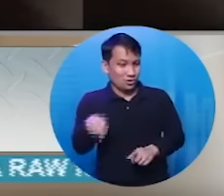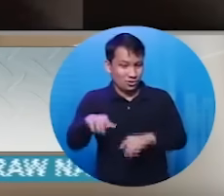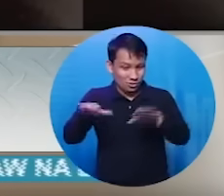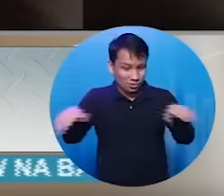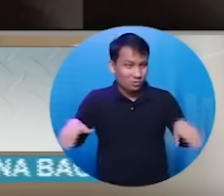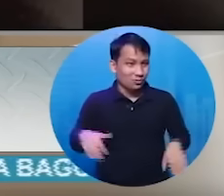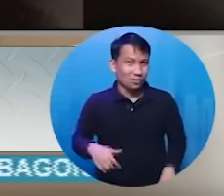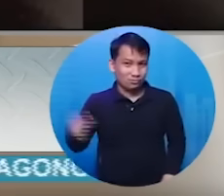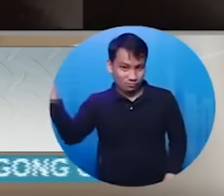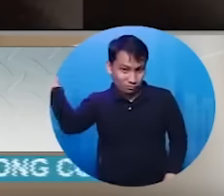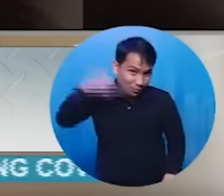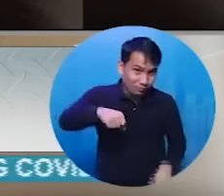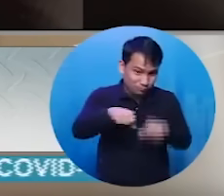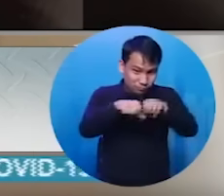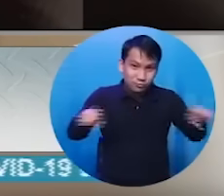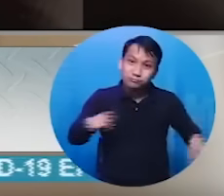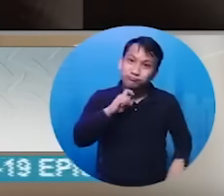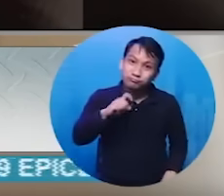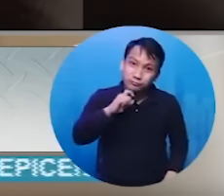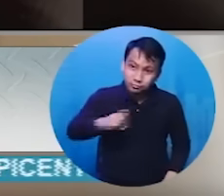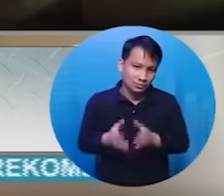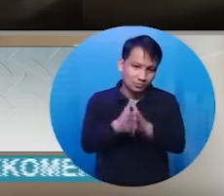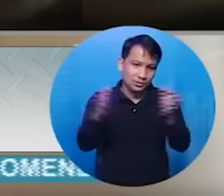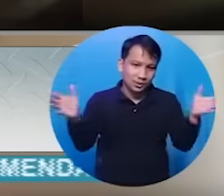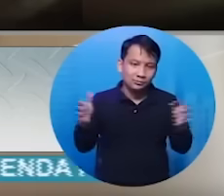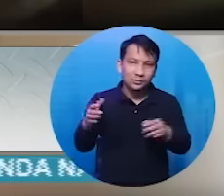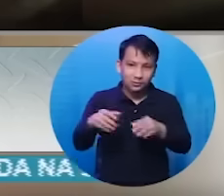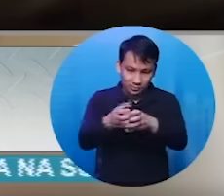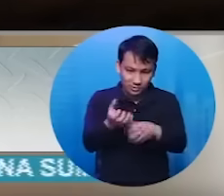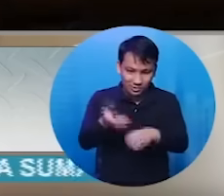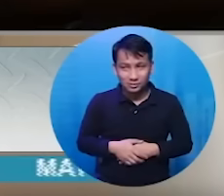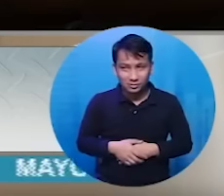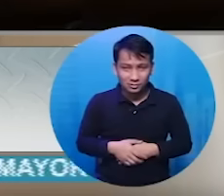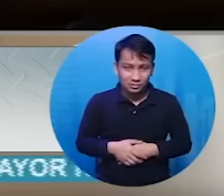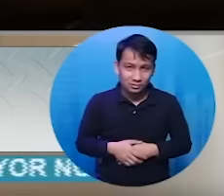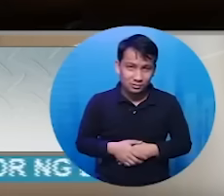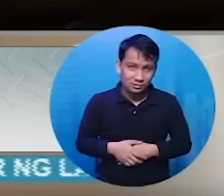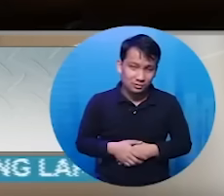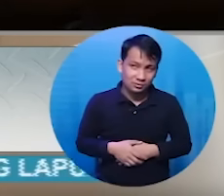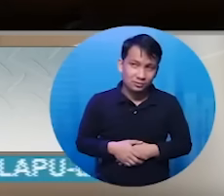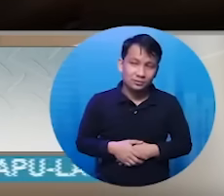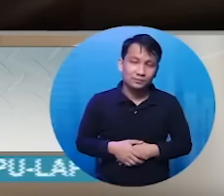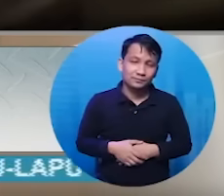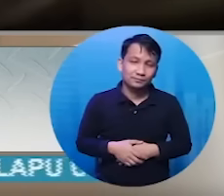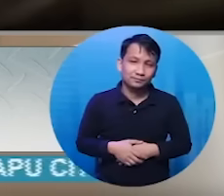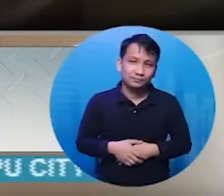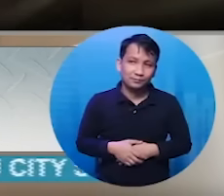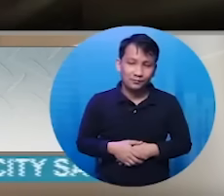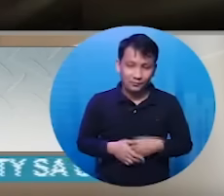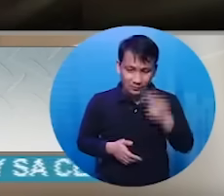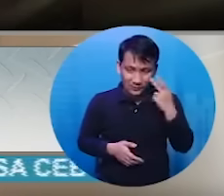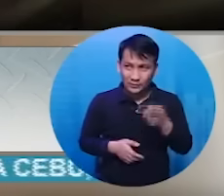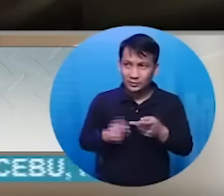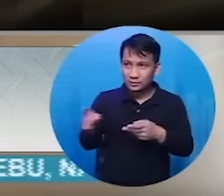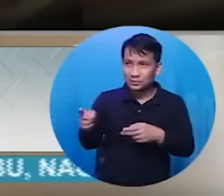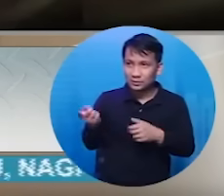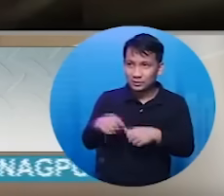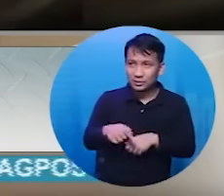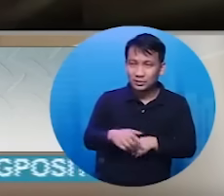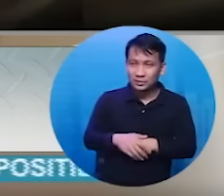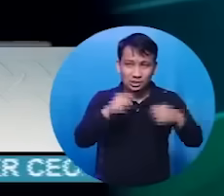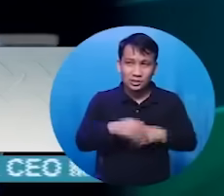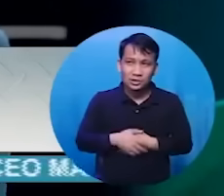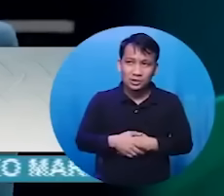natin? Hampasin mo ng bakal? Hampasin mo ng malalaking kahoy na matitigas? After na yun, nakita ko yung galo si Gerald. Di ginamot yun. Sandali,